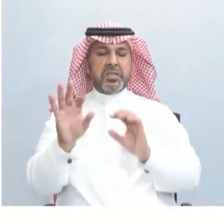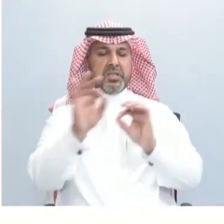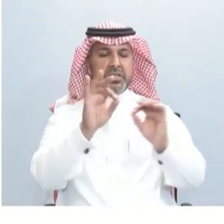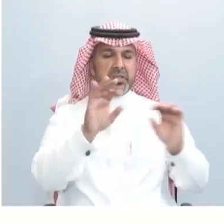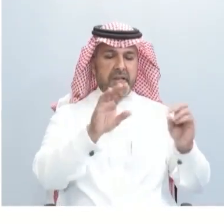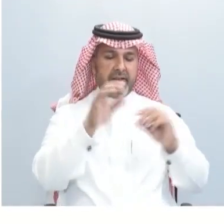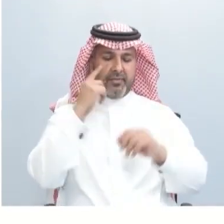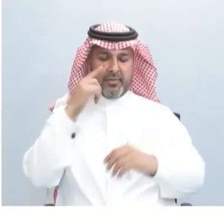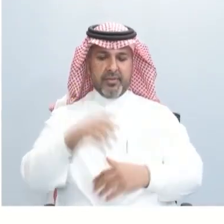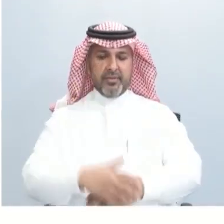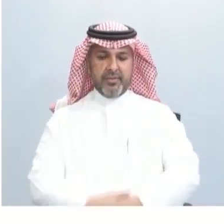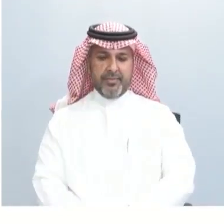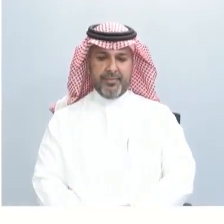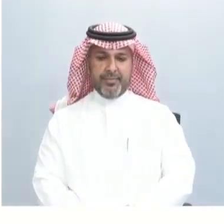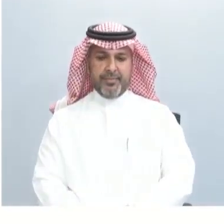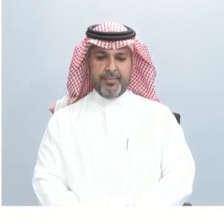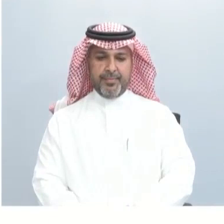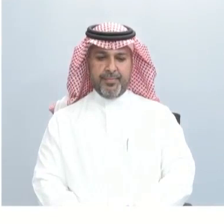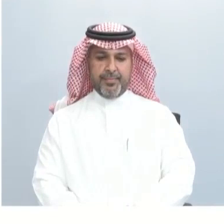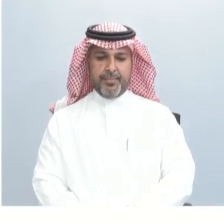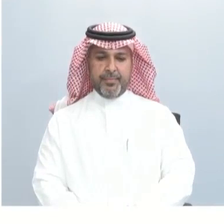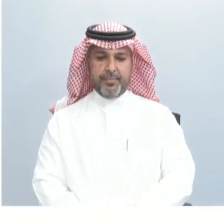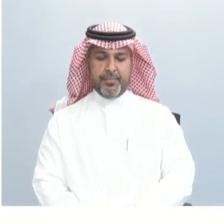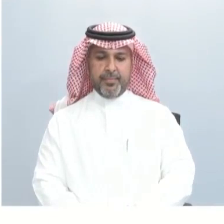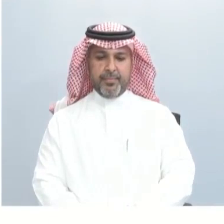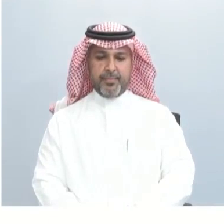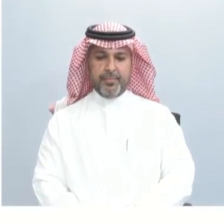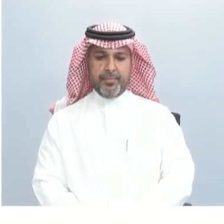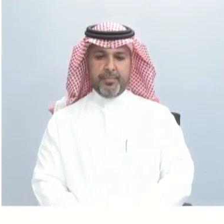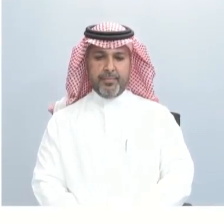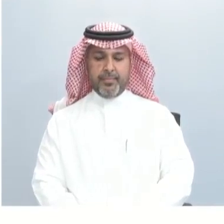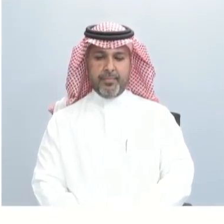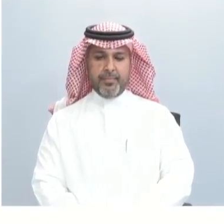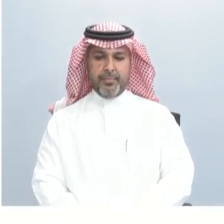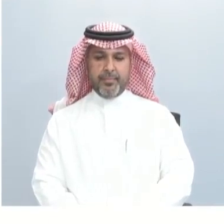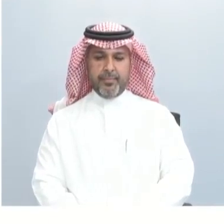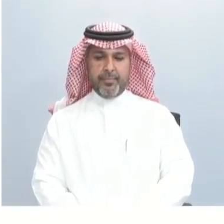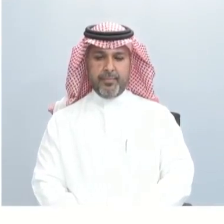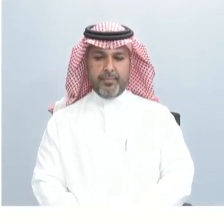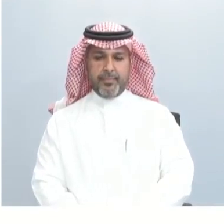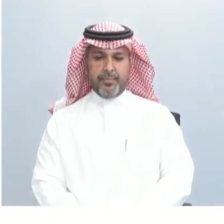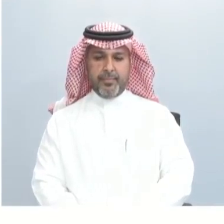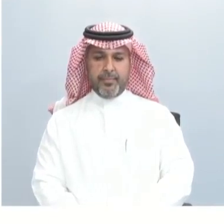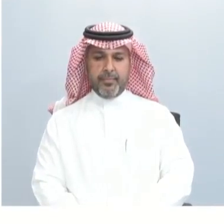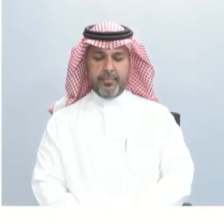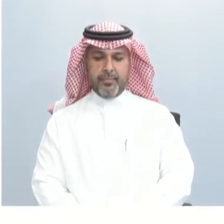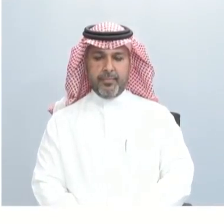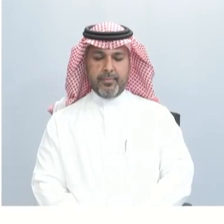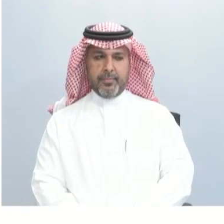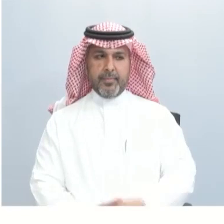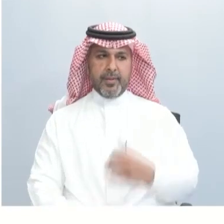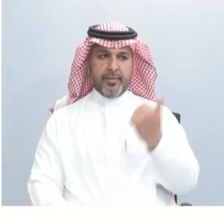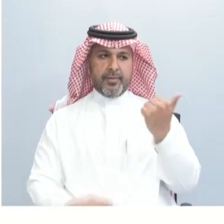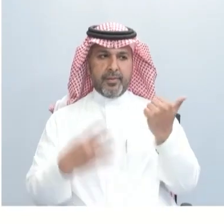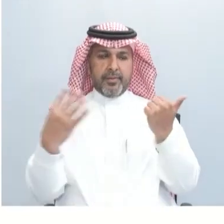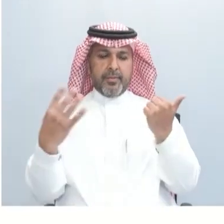هنا اللي هو اذا كان 4 اللي هي توافيق 4 من 6 كم عدد